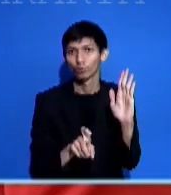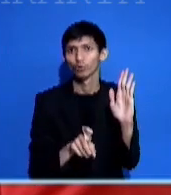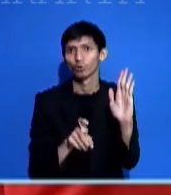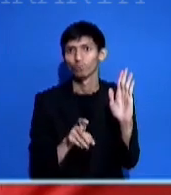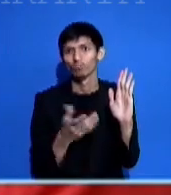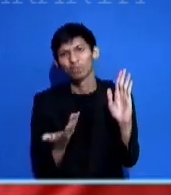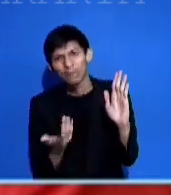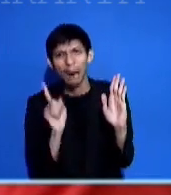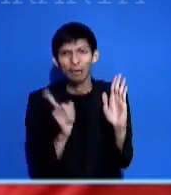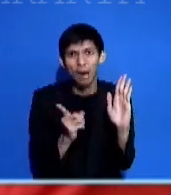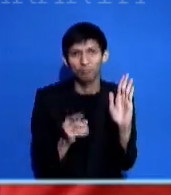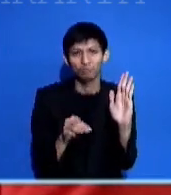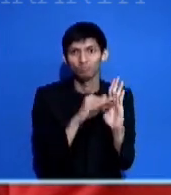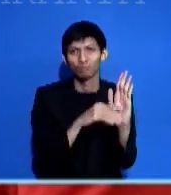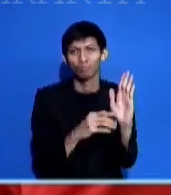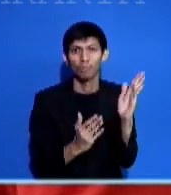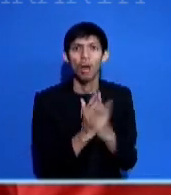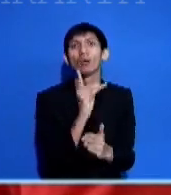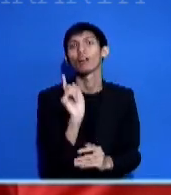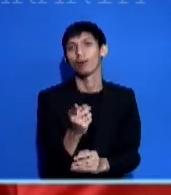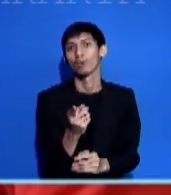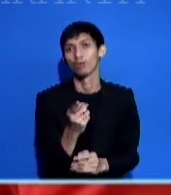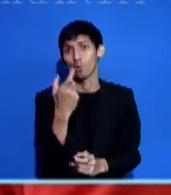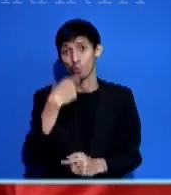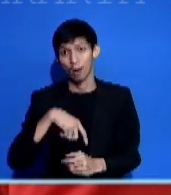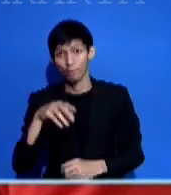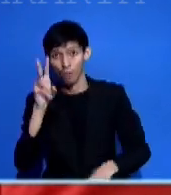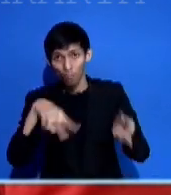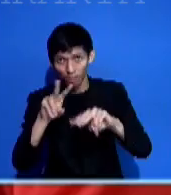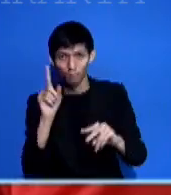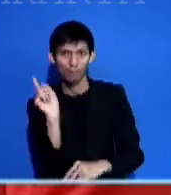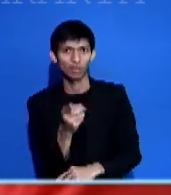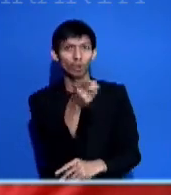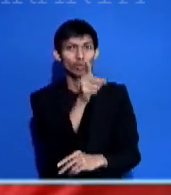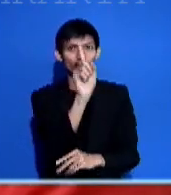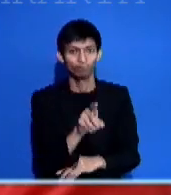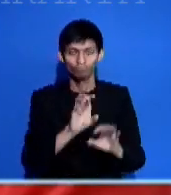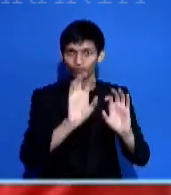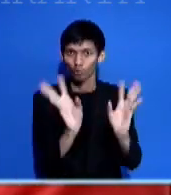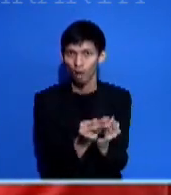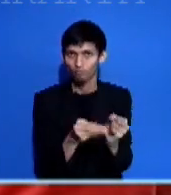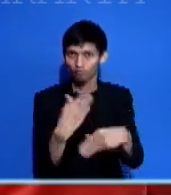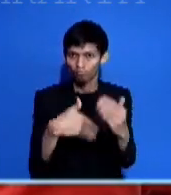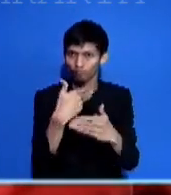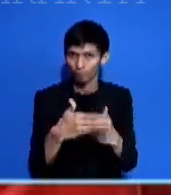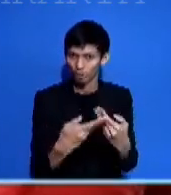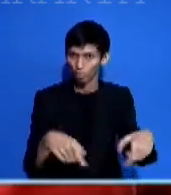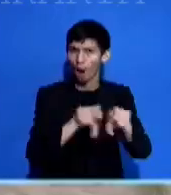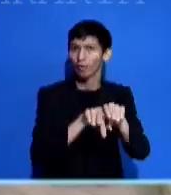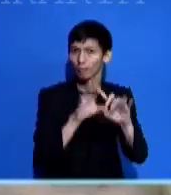lapangan. Karena tugas pengawas TPS adalah memastikan pungut hitungnya berlangsung sesuai dengan aturan